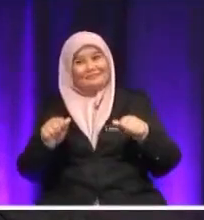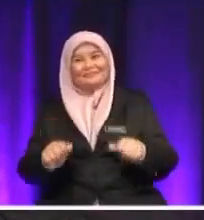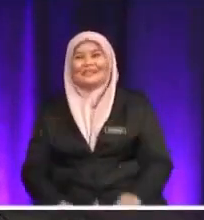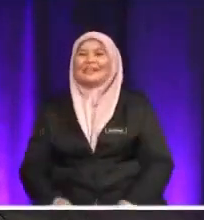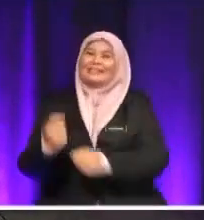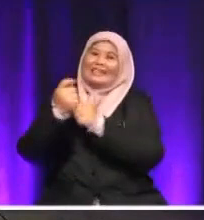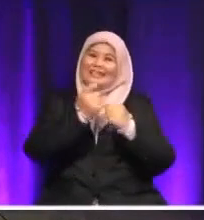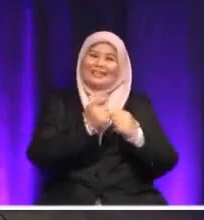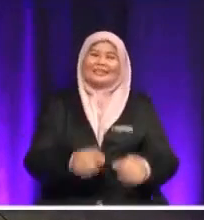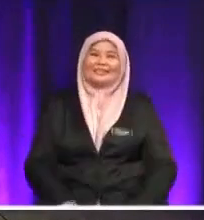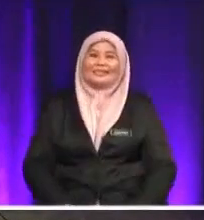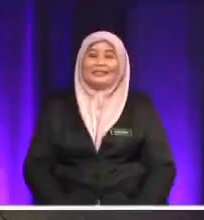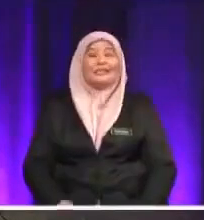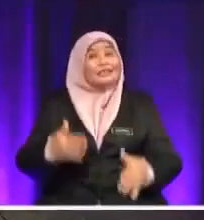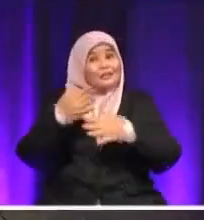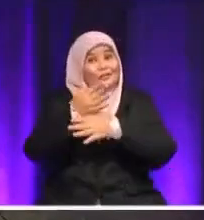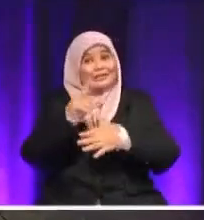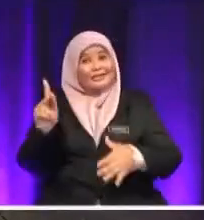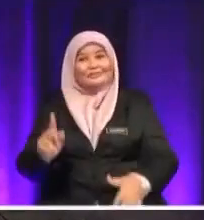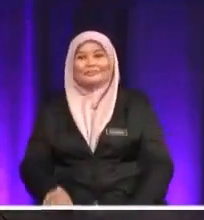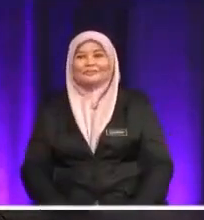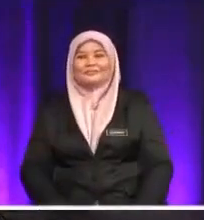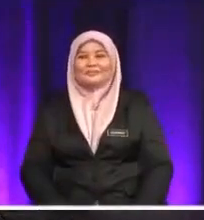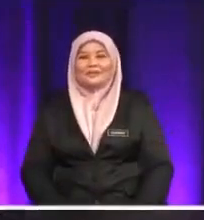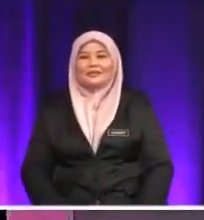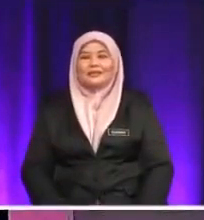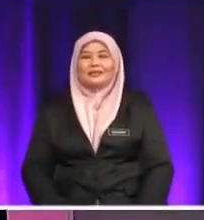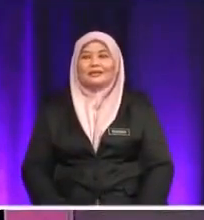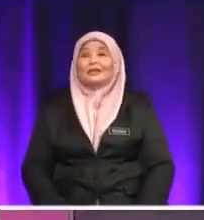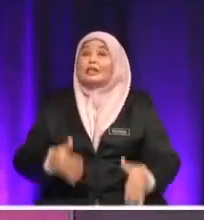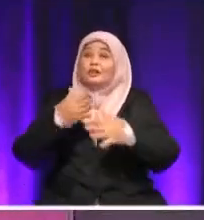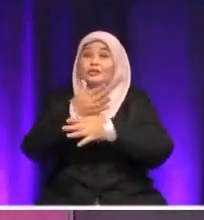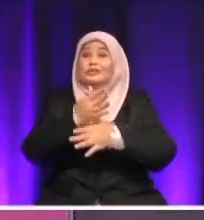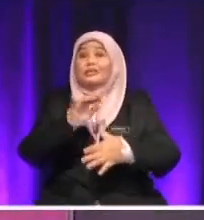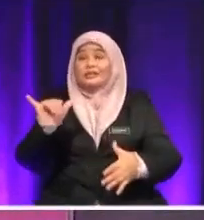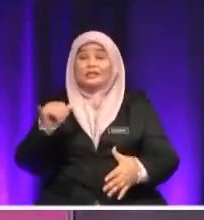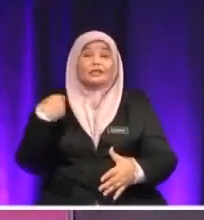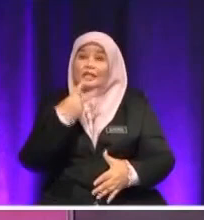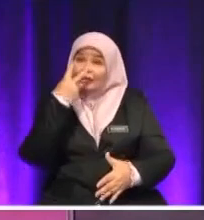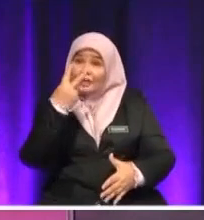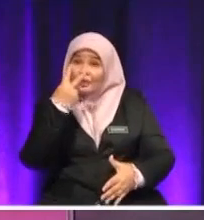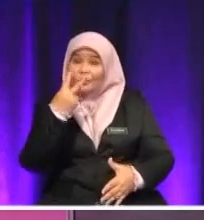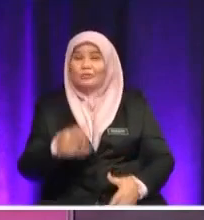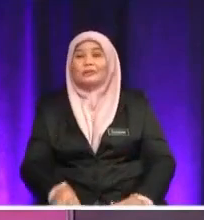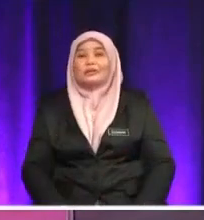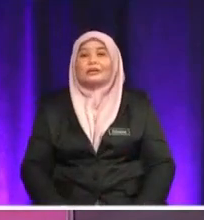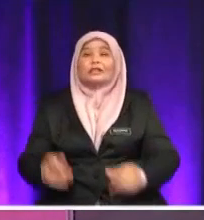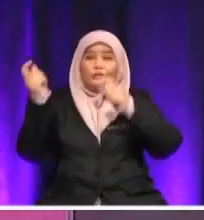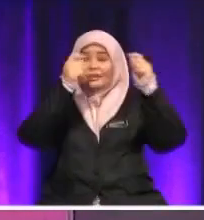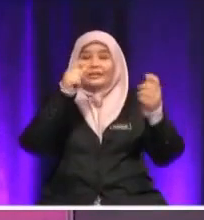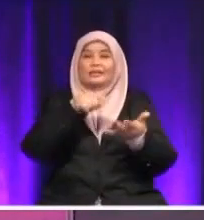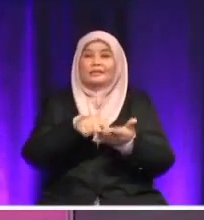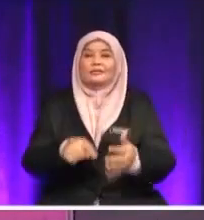Tahniah. Okay. Alhamdulillah. InsyaAllah, kita boleh teruskan? Boleh, Ustaz. Okay. Yang seterusnya, kita nak tengok juga situasi ini.